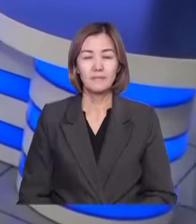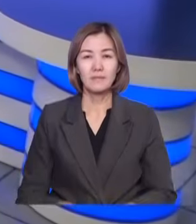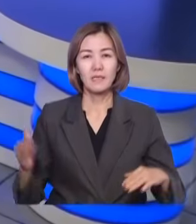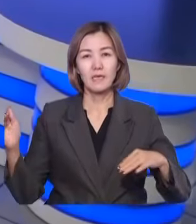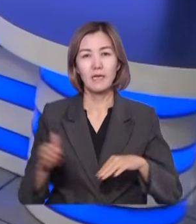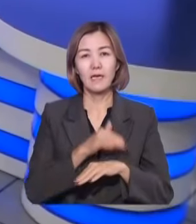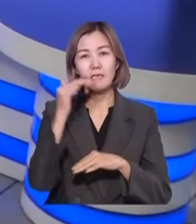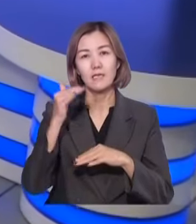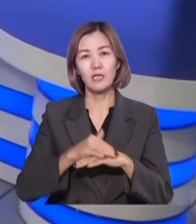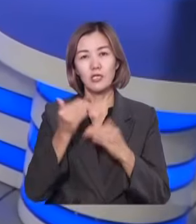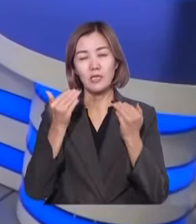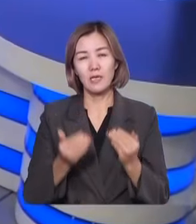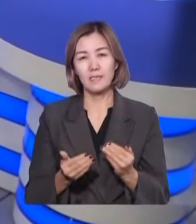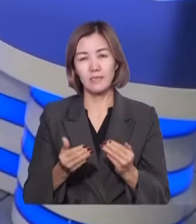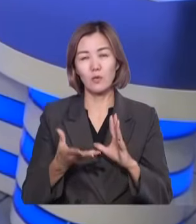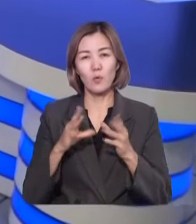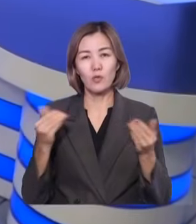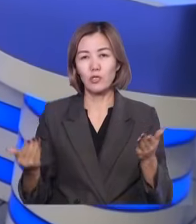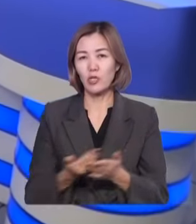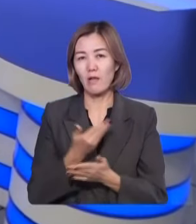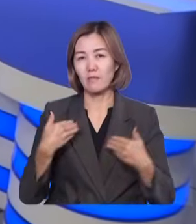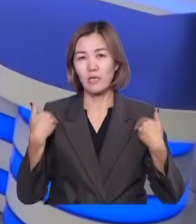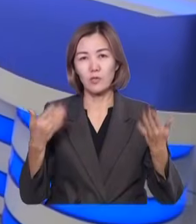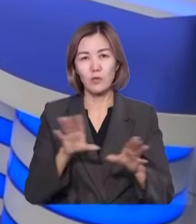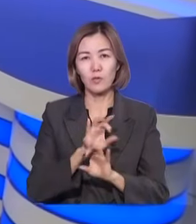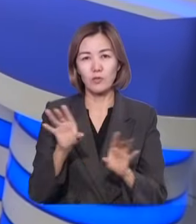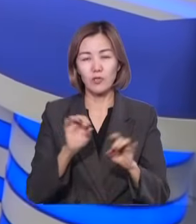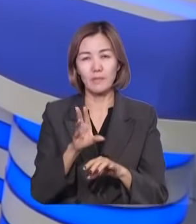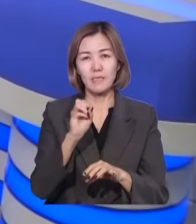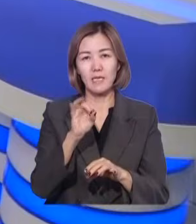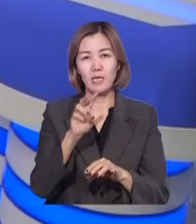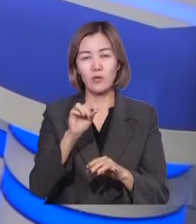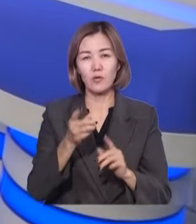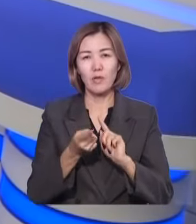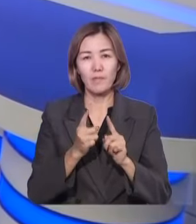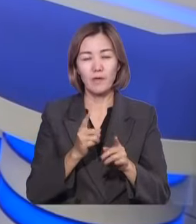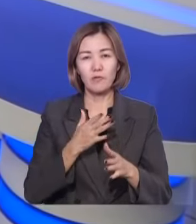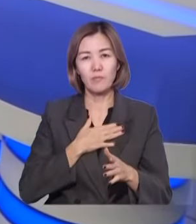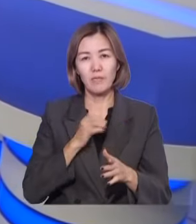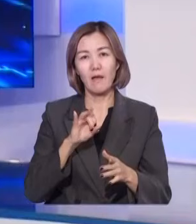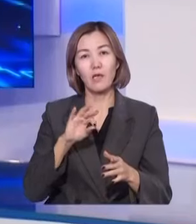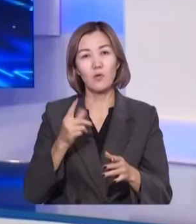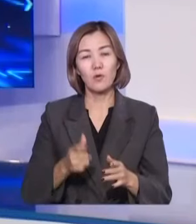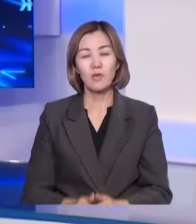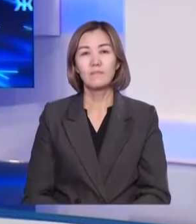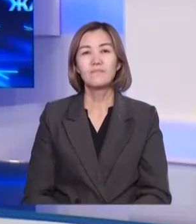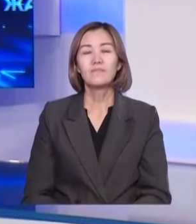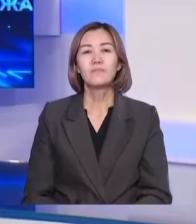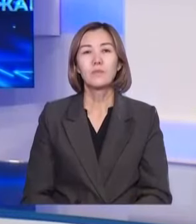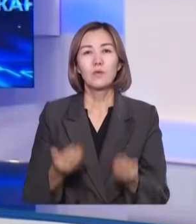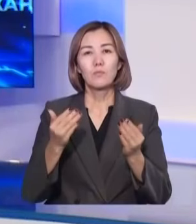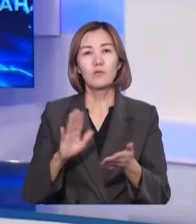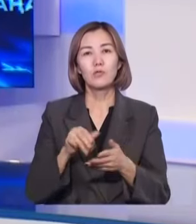Қайырлы кеш қымбатты көрермен, тікелей эфирде қорытынды жаңалықтар. Студияда Ернұр Медет, сурда отырмада Айгүл Жұмашқызы.